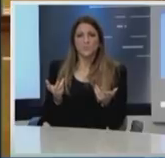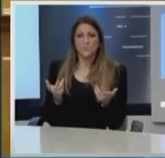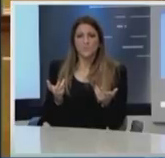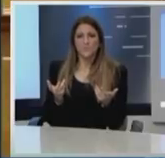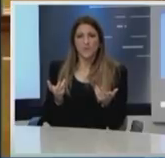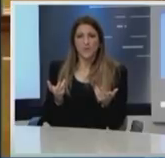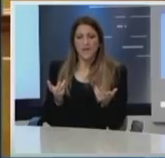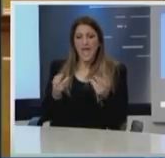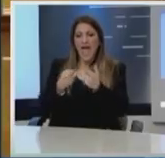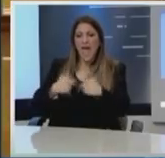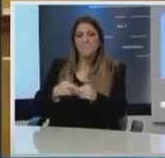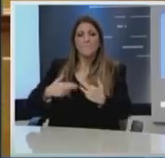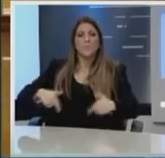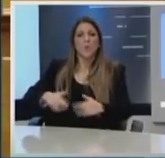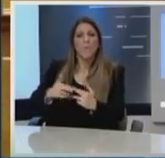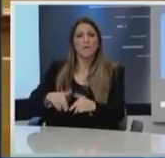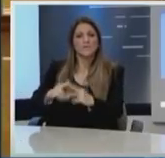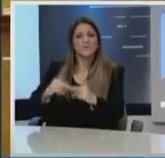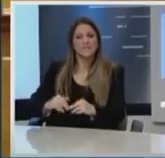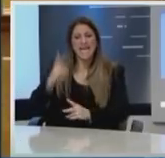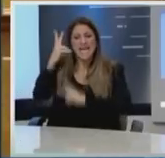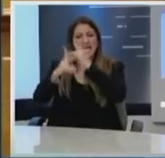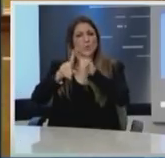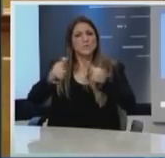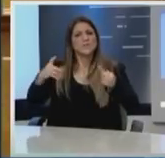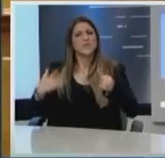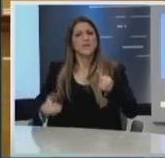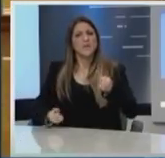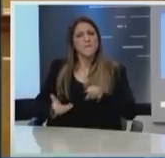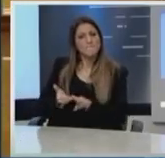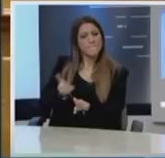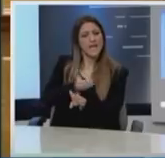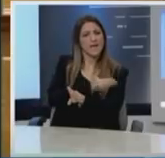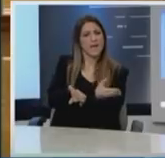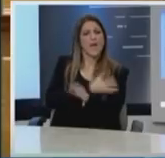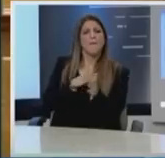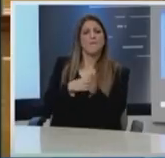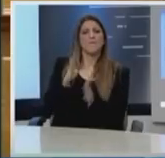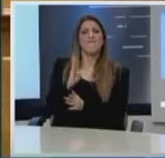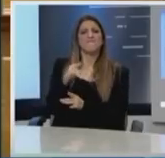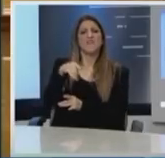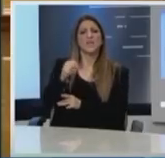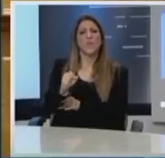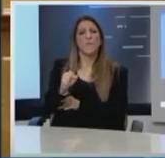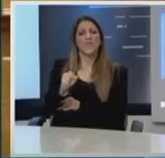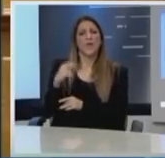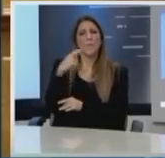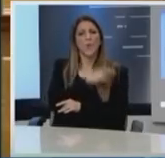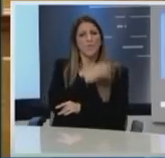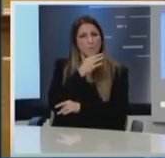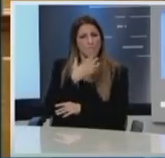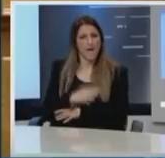οι περίφημες εκδραστικές επιτροπές? Με τι κατηγορίες? Το βατοπέδι που ανέφερε ο Πρωθυπουργός είχε δύο